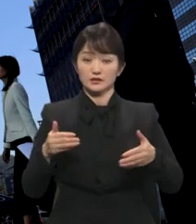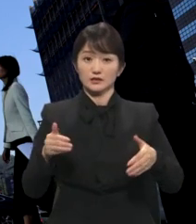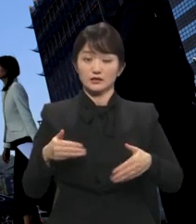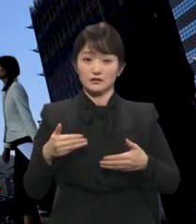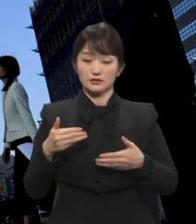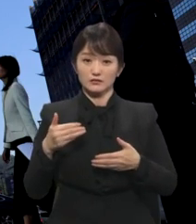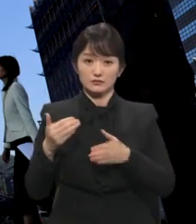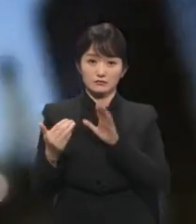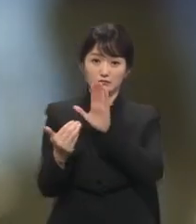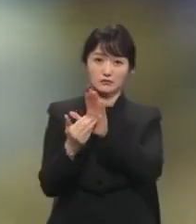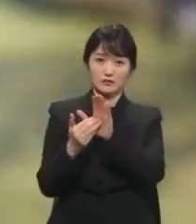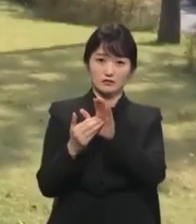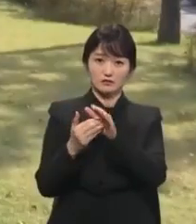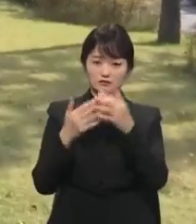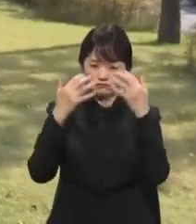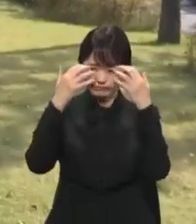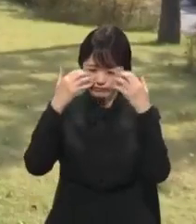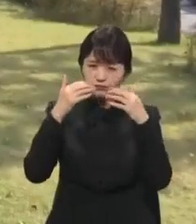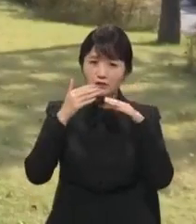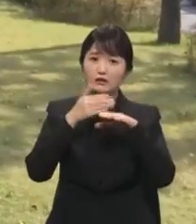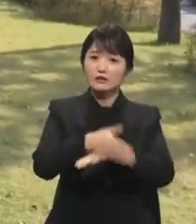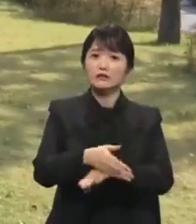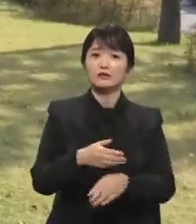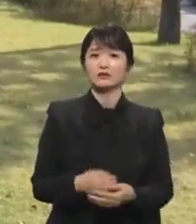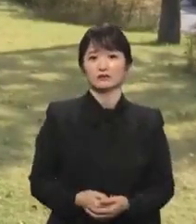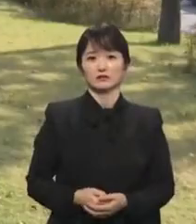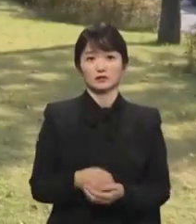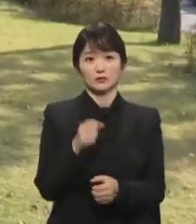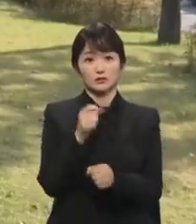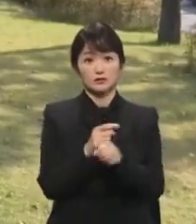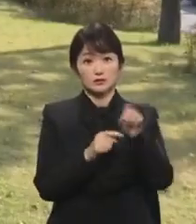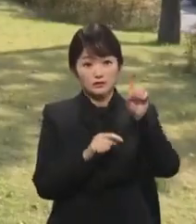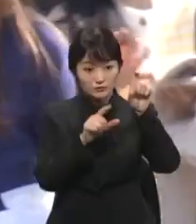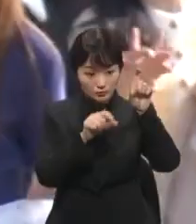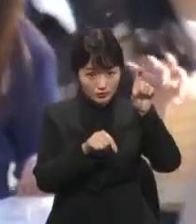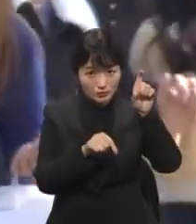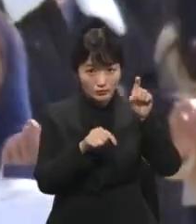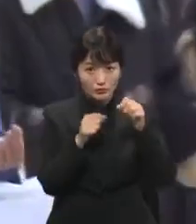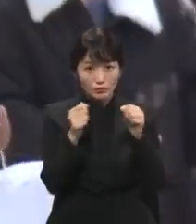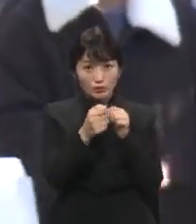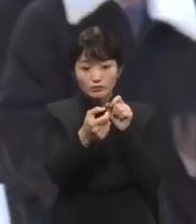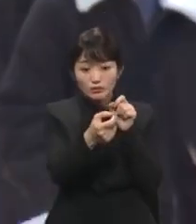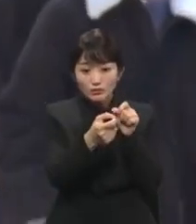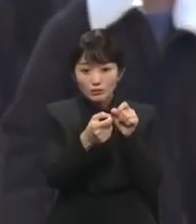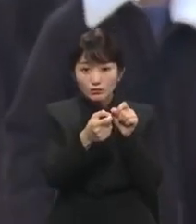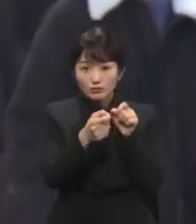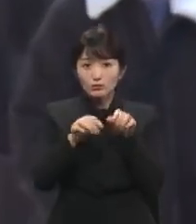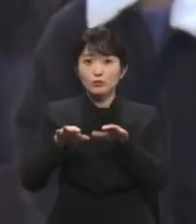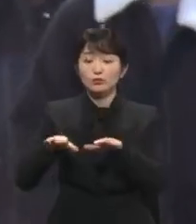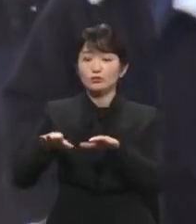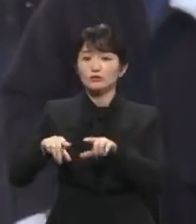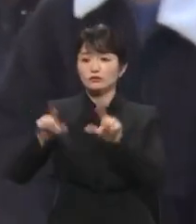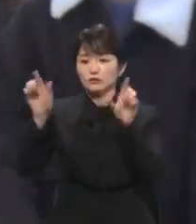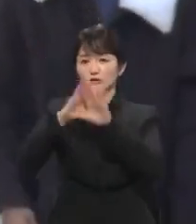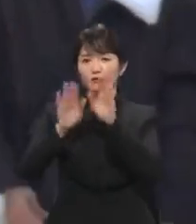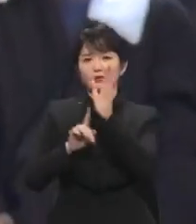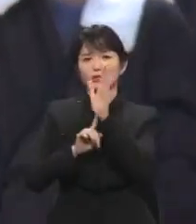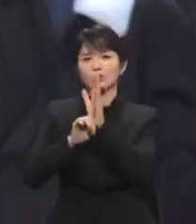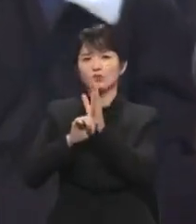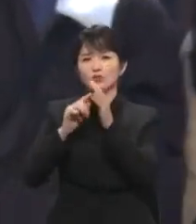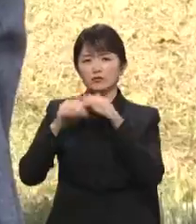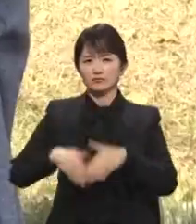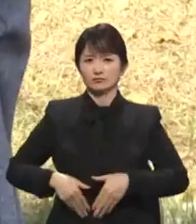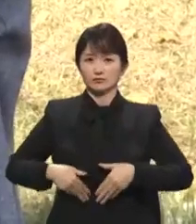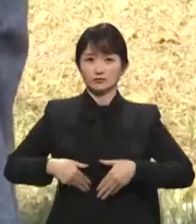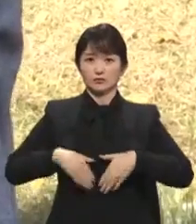벌써 11월 겨울을 바라보는 늦 가을인데 날씨는 더 따뜻해졌습니다 오늘 아침 곳곳에서 11월 역대